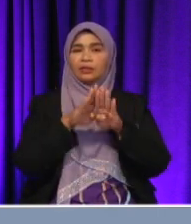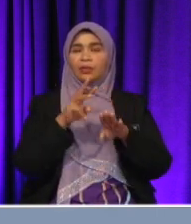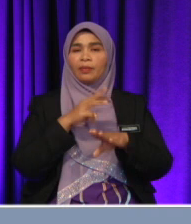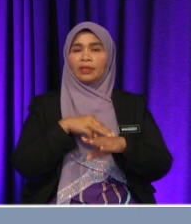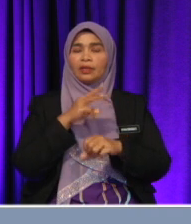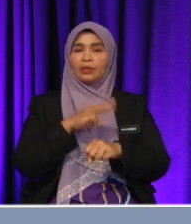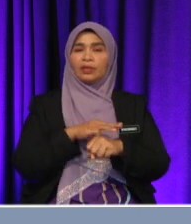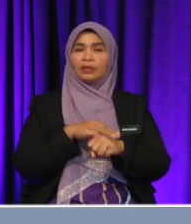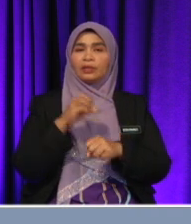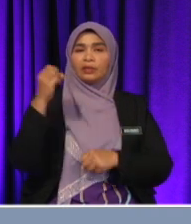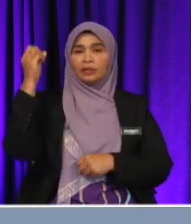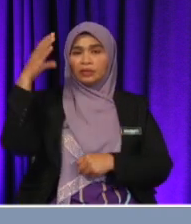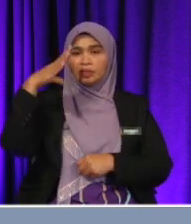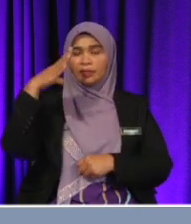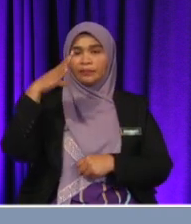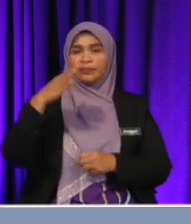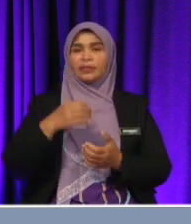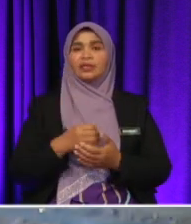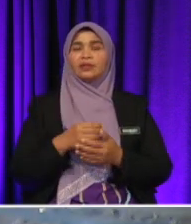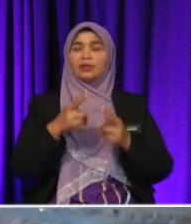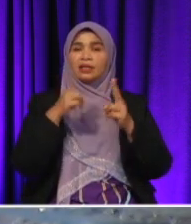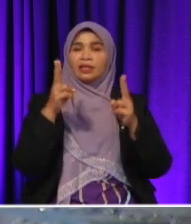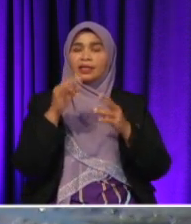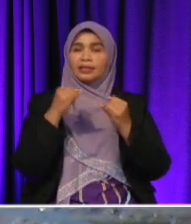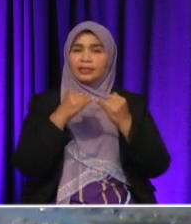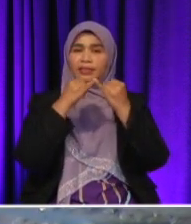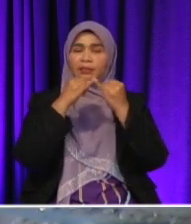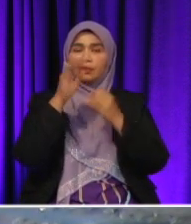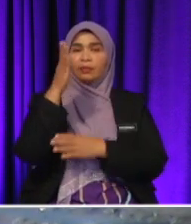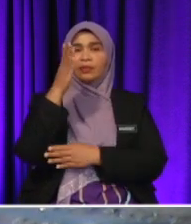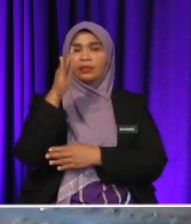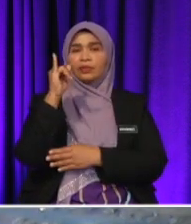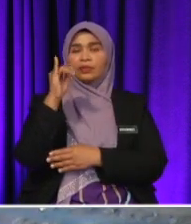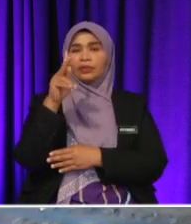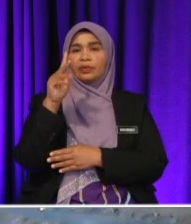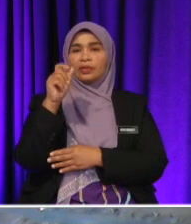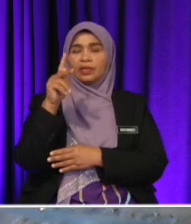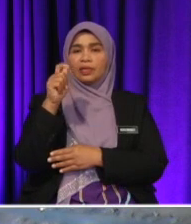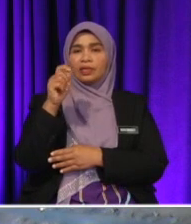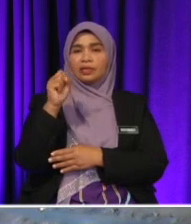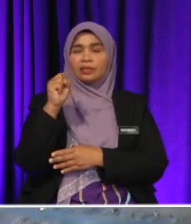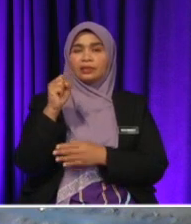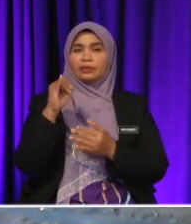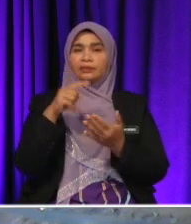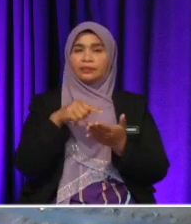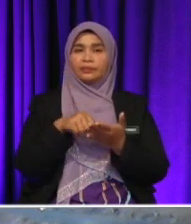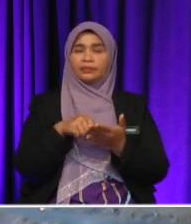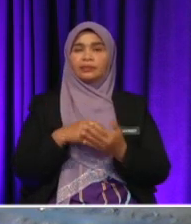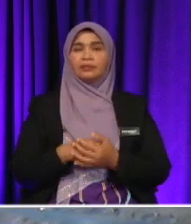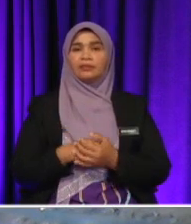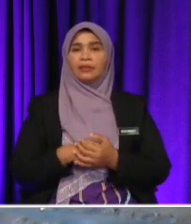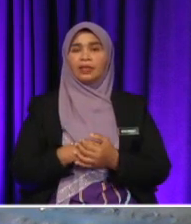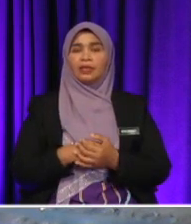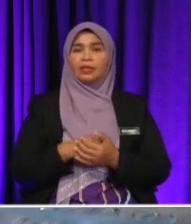Nampak tak betapa istimewanya pokoknya pertama tadi kita cakap tadi kan event butter